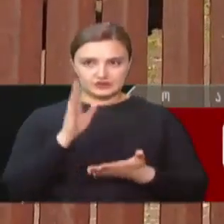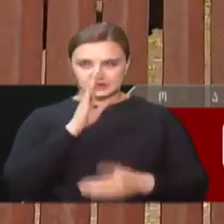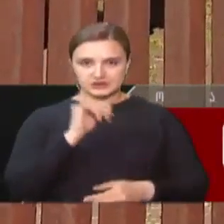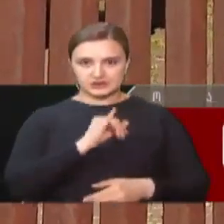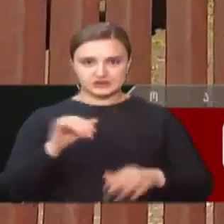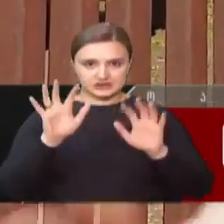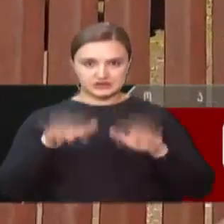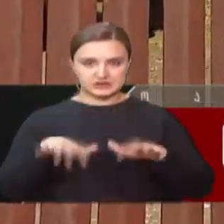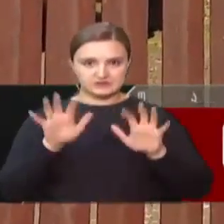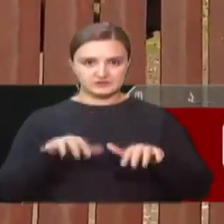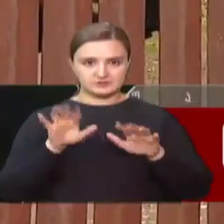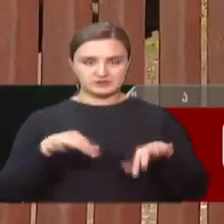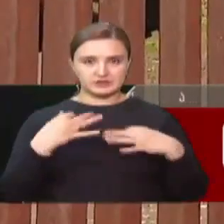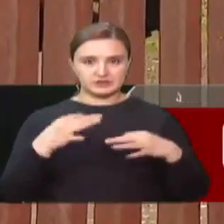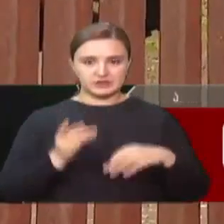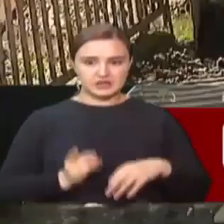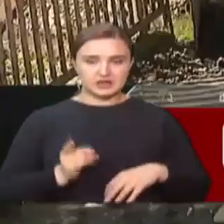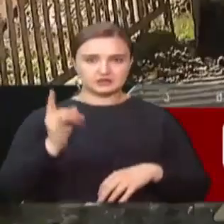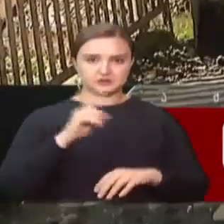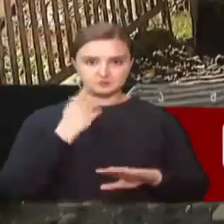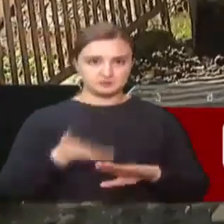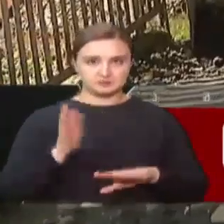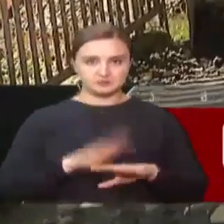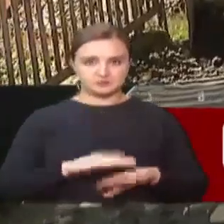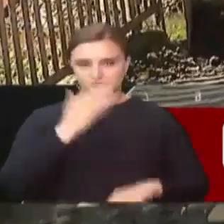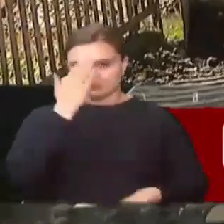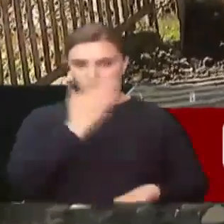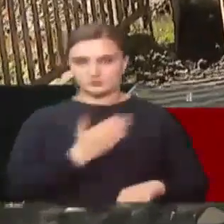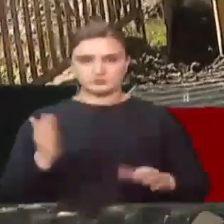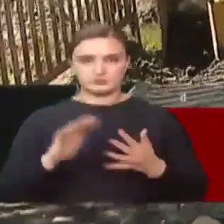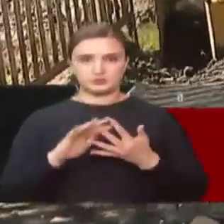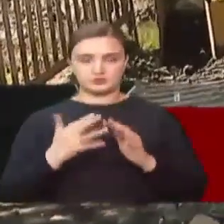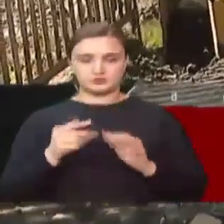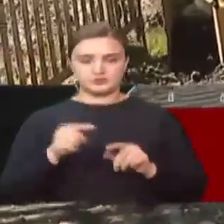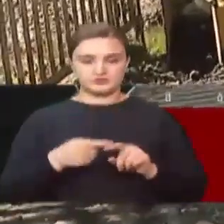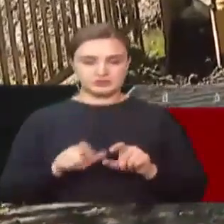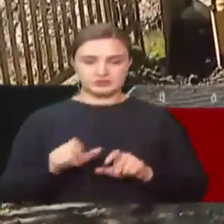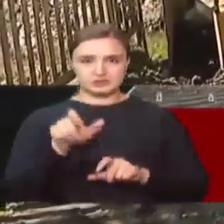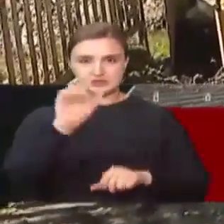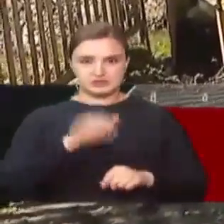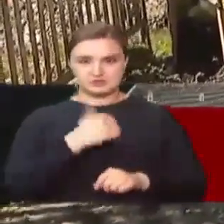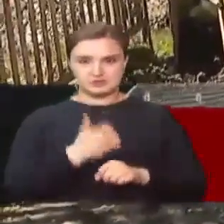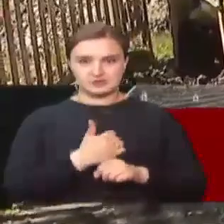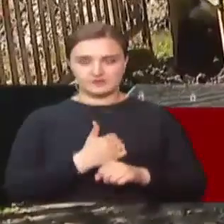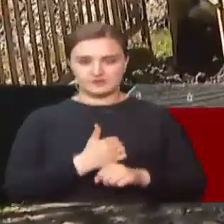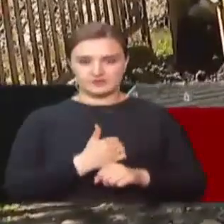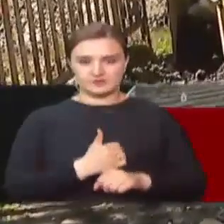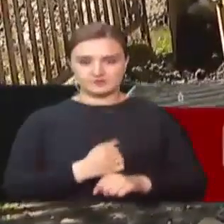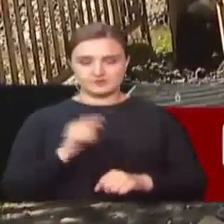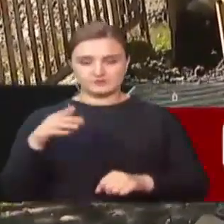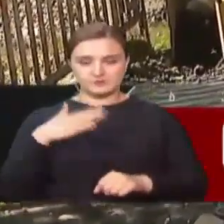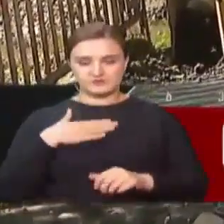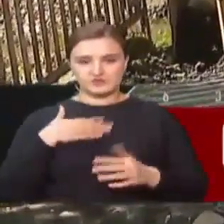იმიტომ რომ ტრანსპორტებს უჭირთ სიარული სოფლის მოსახლეობისთვის გზა მთავარი იქით აქ